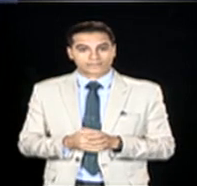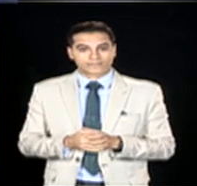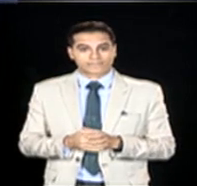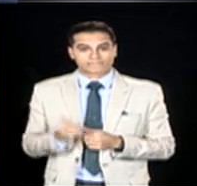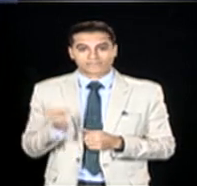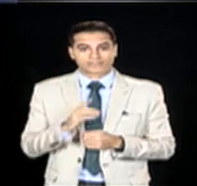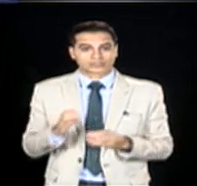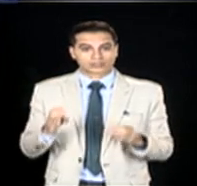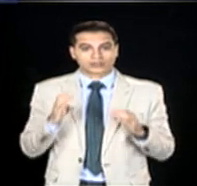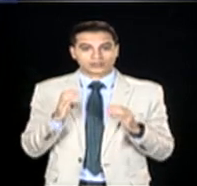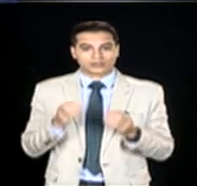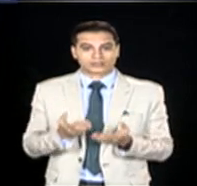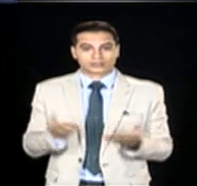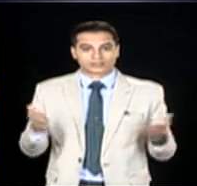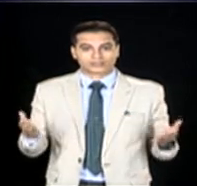مفيش إجابة.